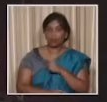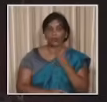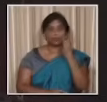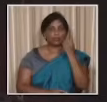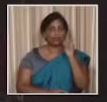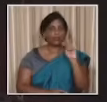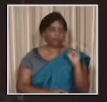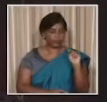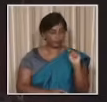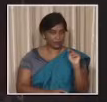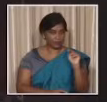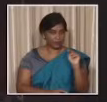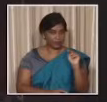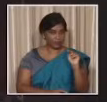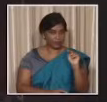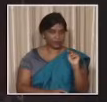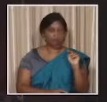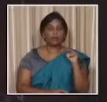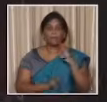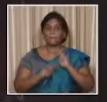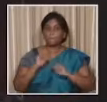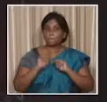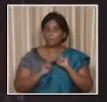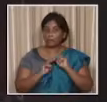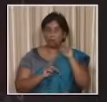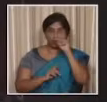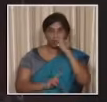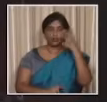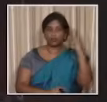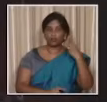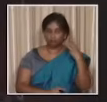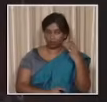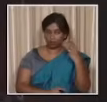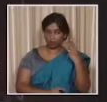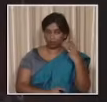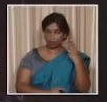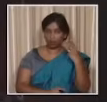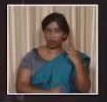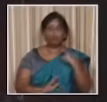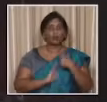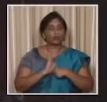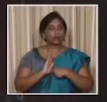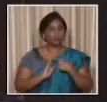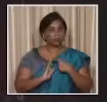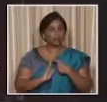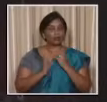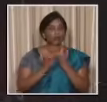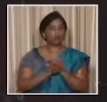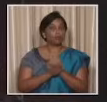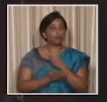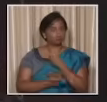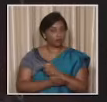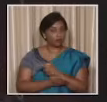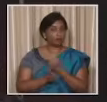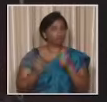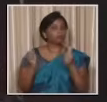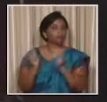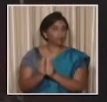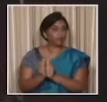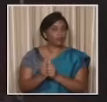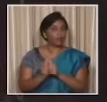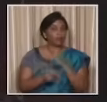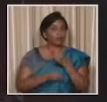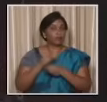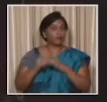දෙදස් විස්සේ පෙබරවාරි මාසෙ තුන්වෙනිදා ශ්‍රී ලංකා පොදුජන පෙරමුණට අනුබද්ධිත